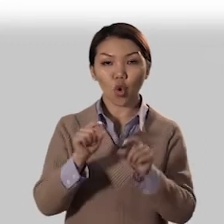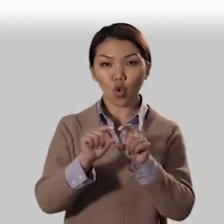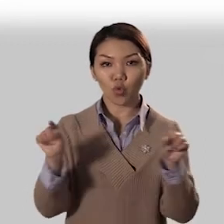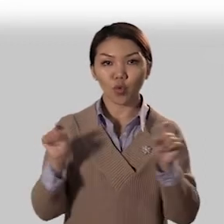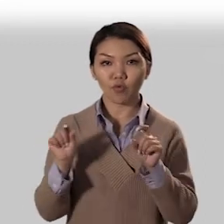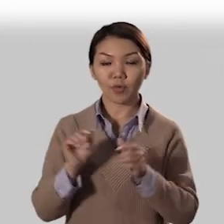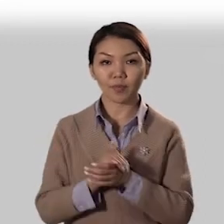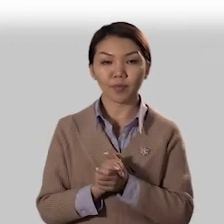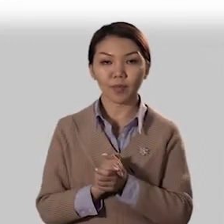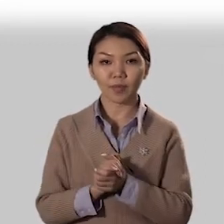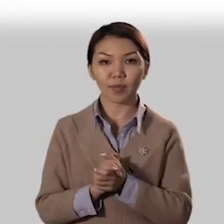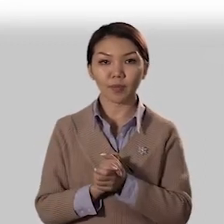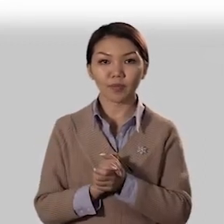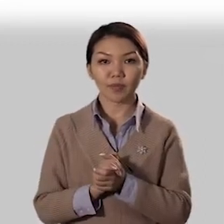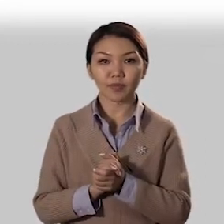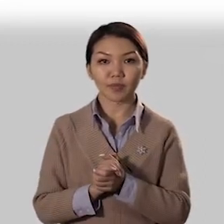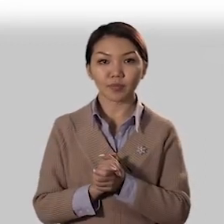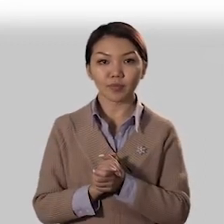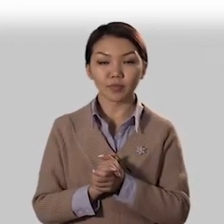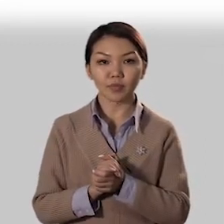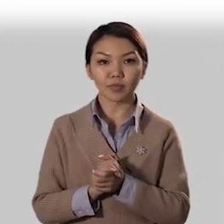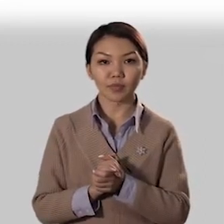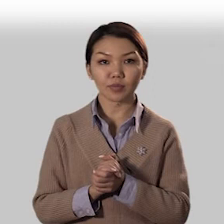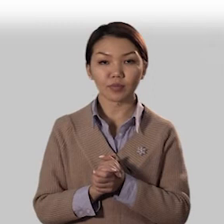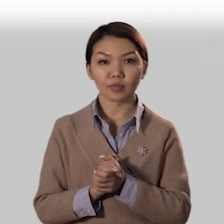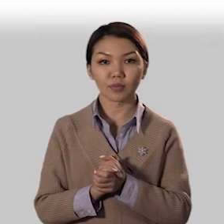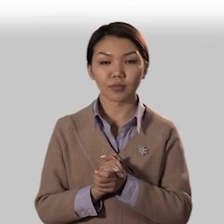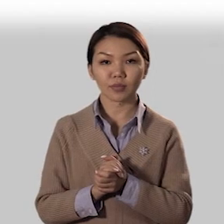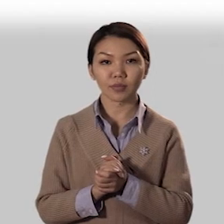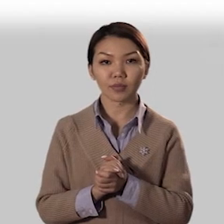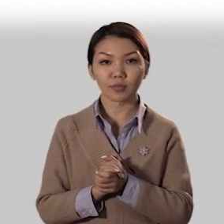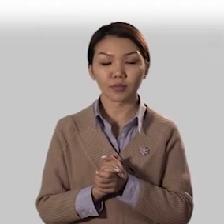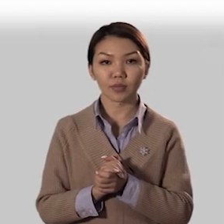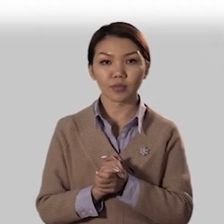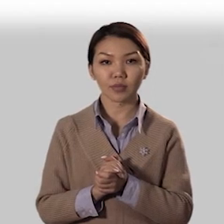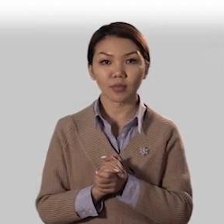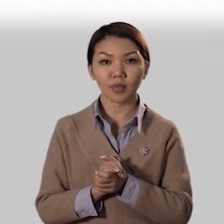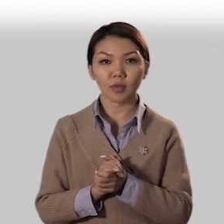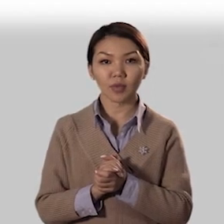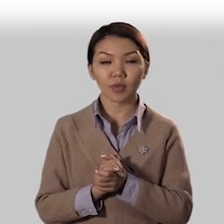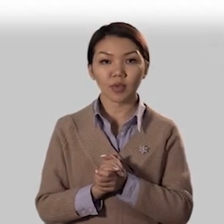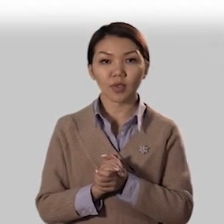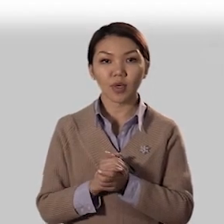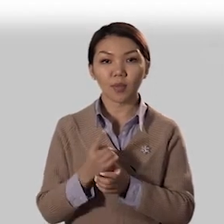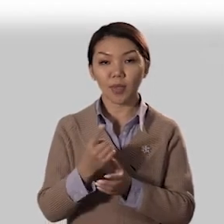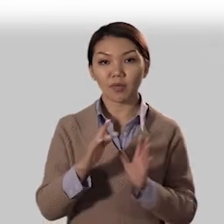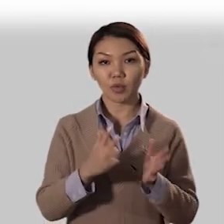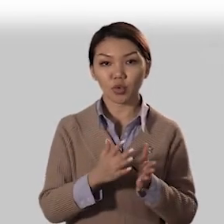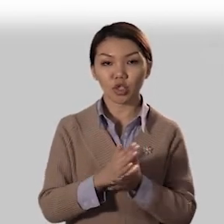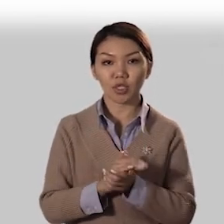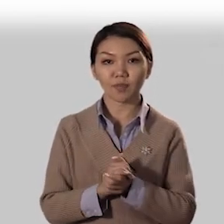маленькой а в другом с большой буквы первый случай имя нарицательное 2